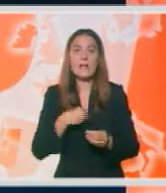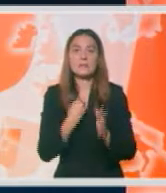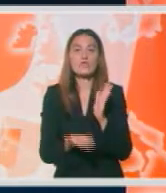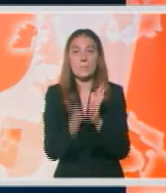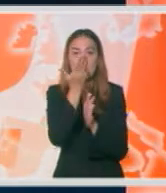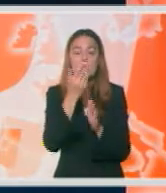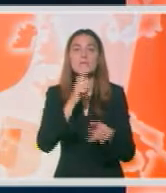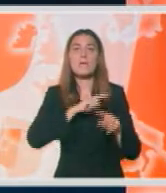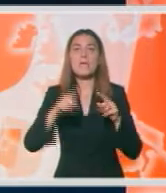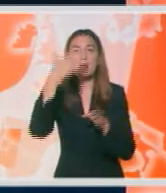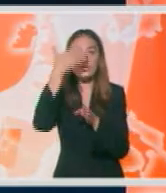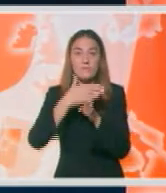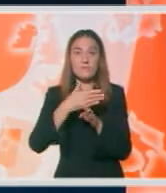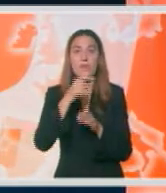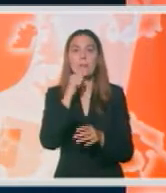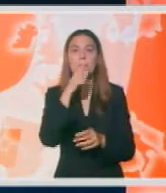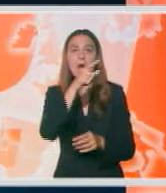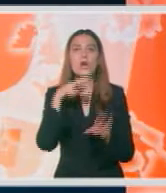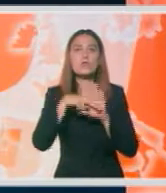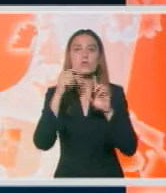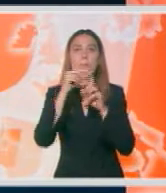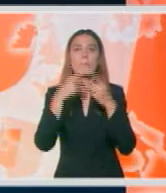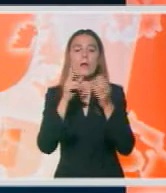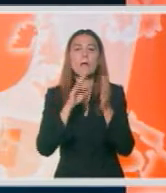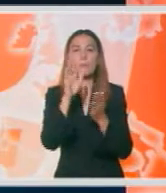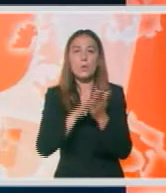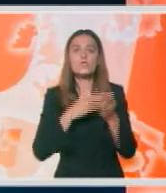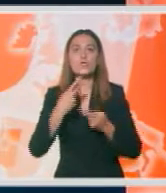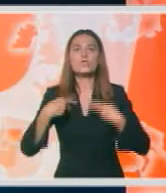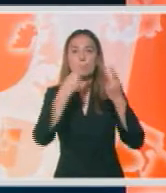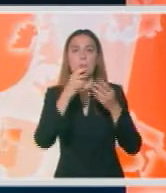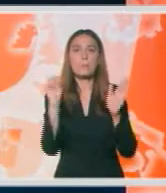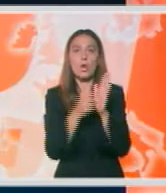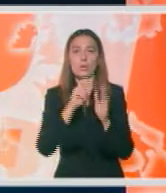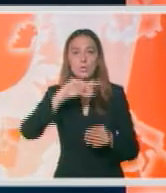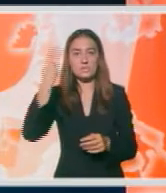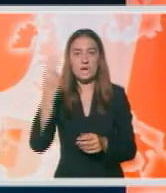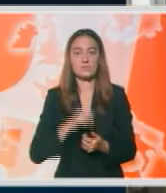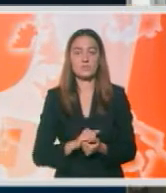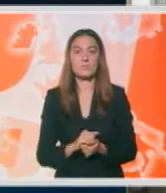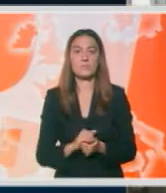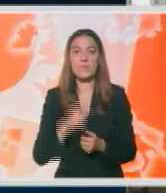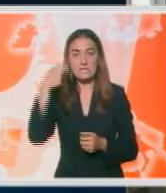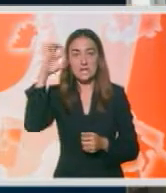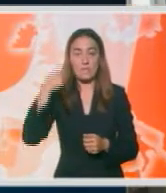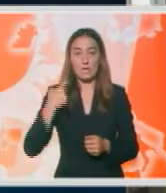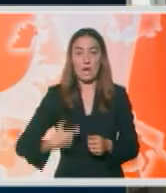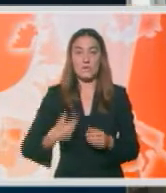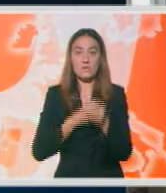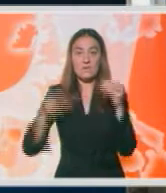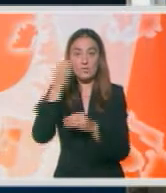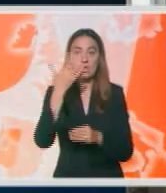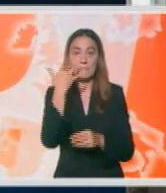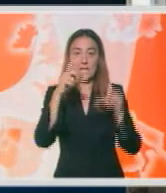porasti, jer će kompanija Kronošpan početi da prodaje svoje proizvode u inostranstvu. Samo u Kragujevcu više od